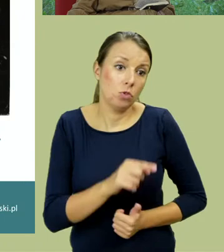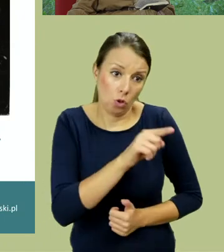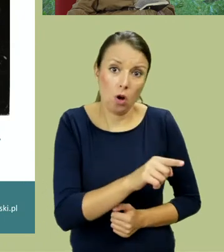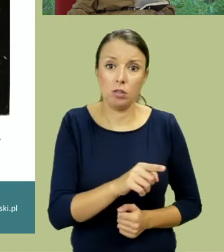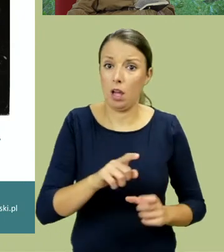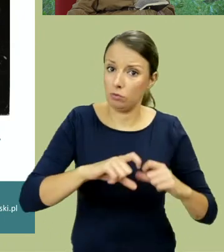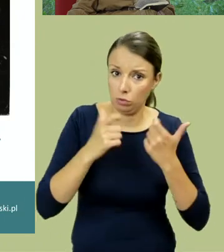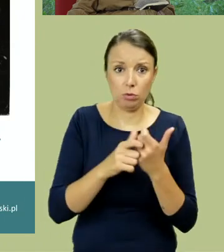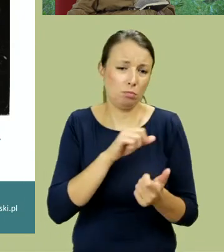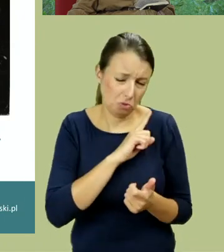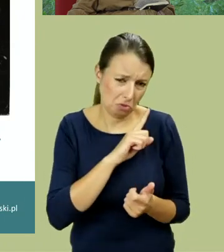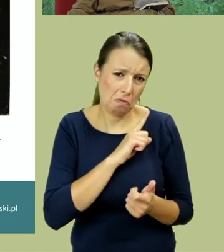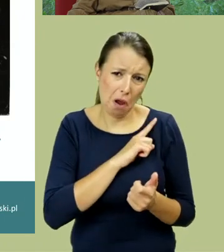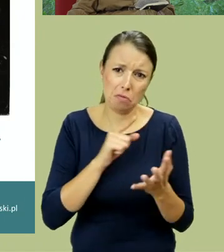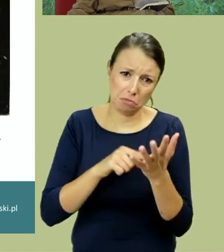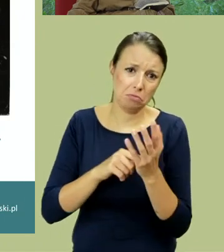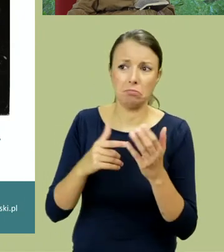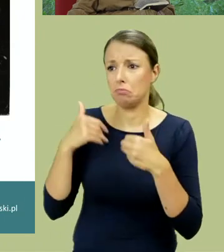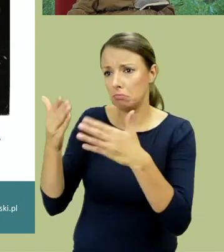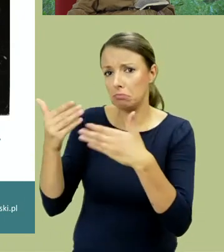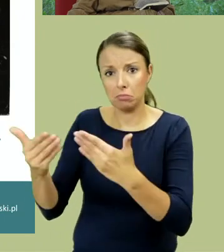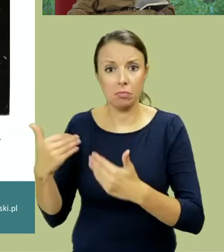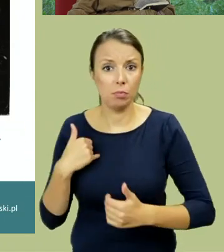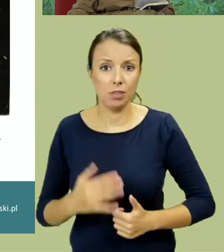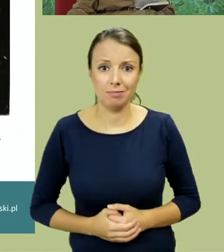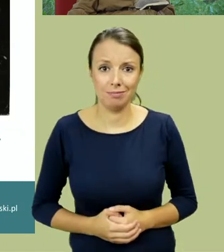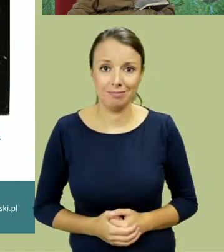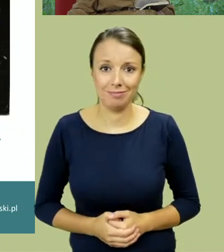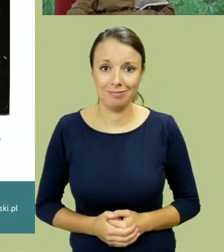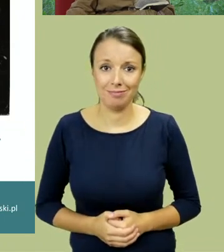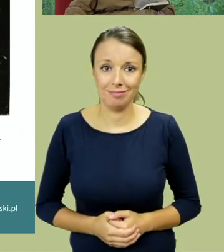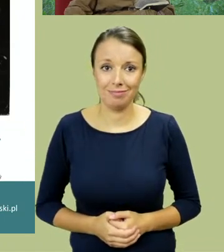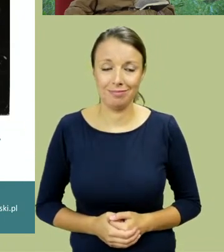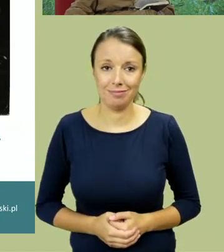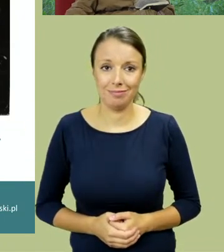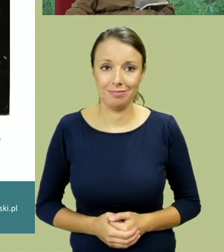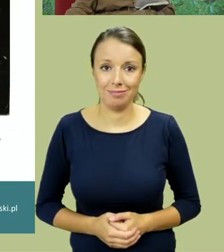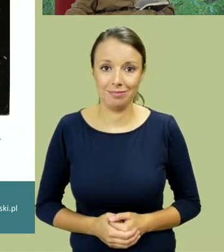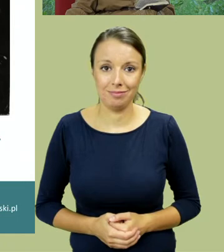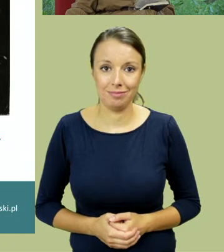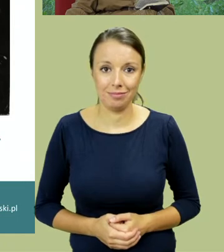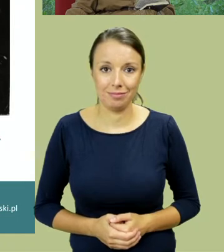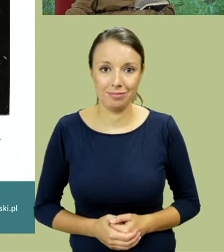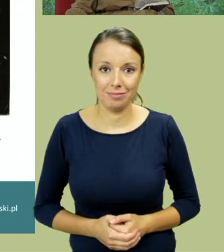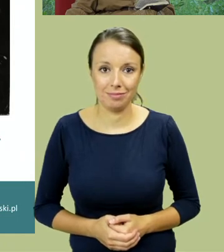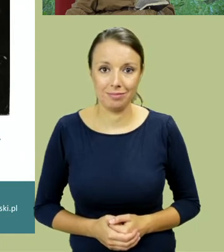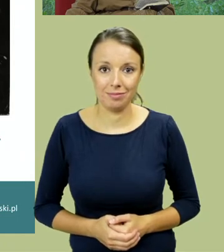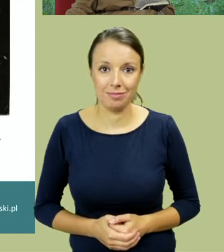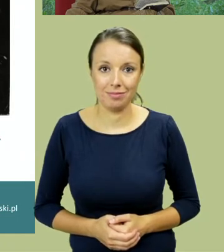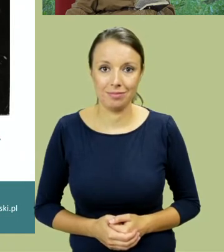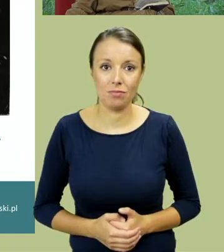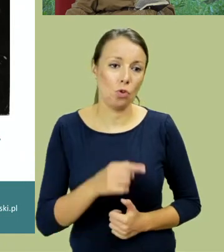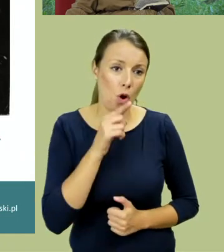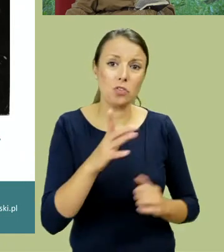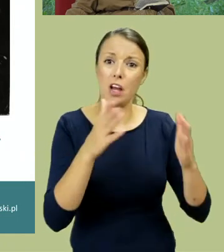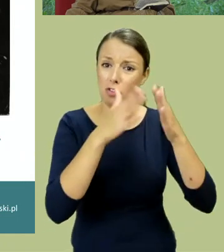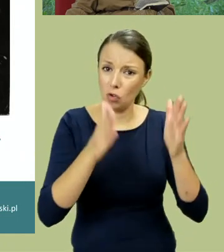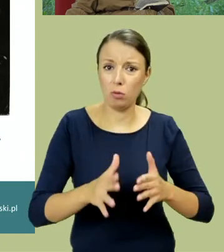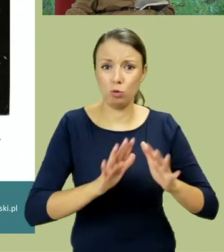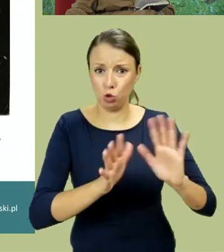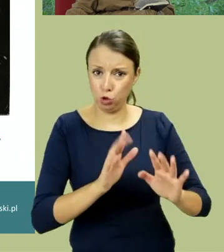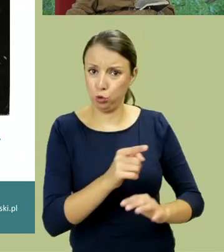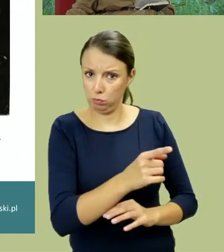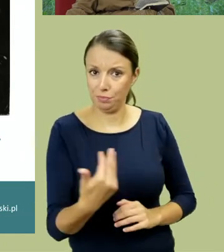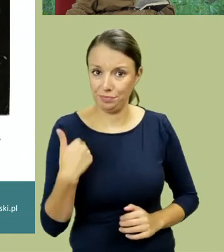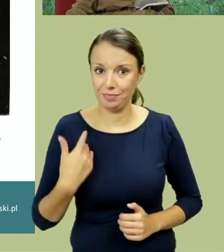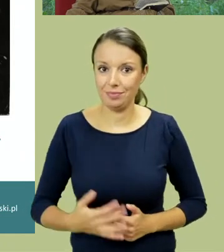dopilnowywała, to na jej głowie było dbanie dbanie o dom. Oczywiście miała